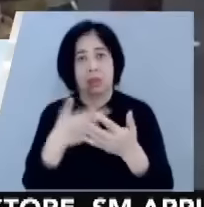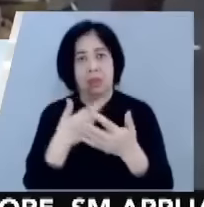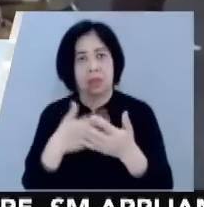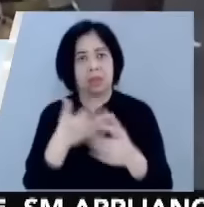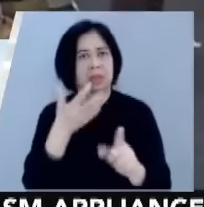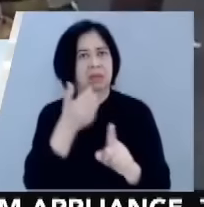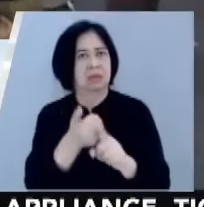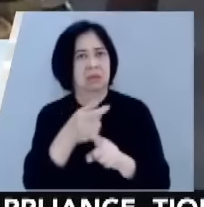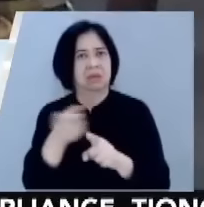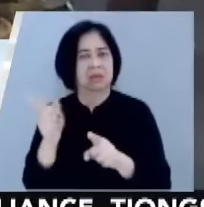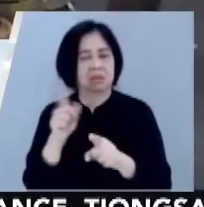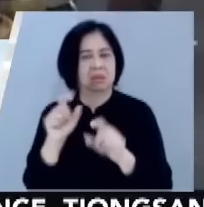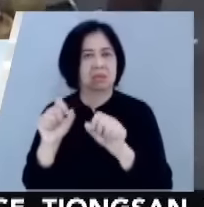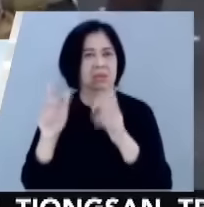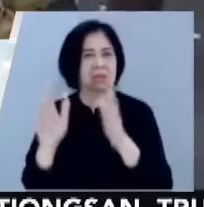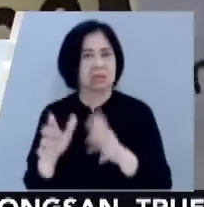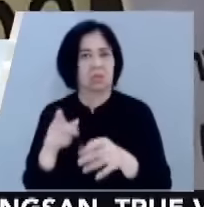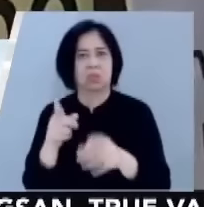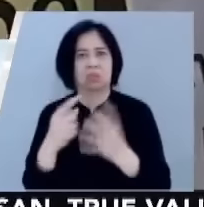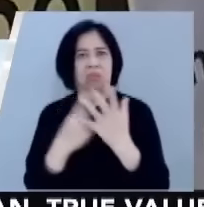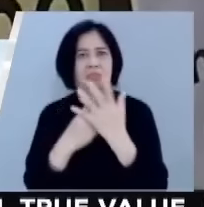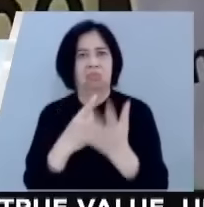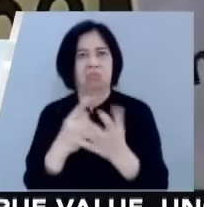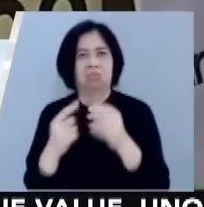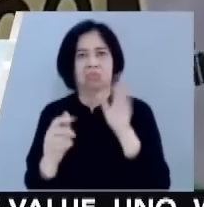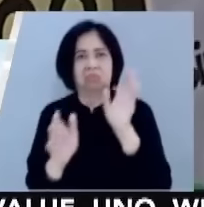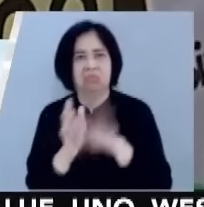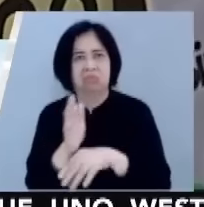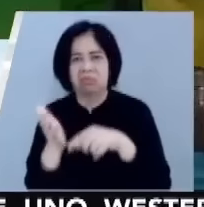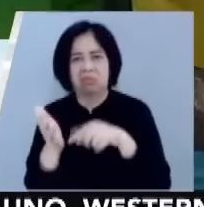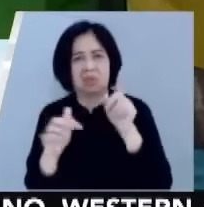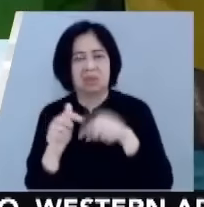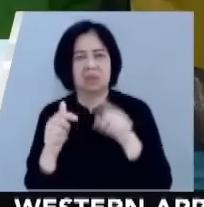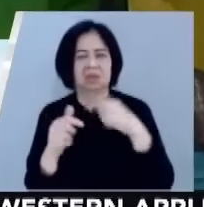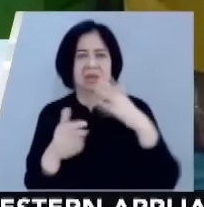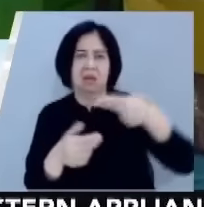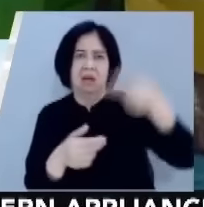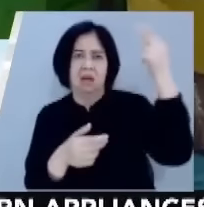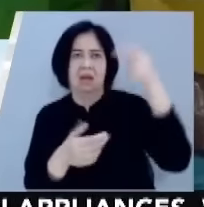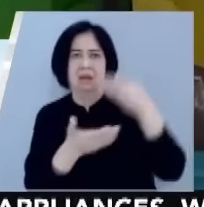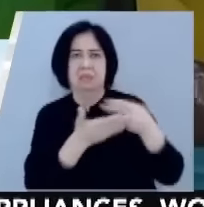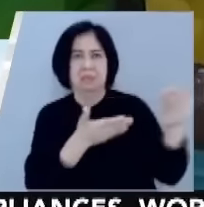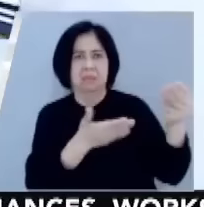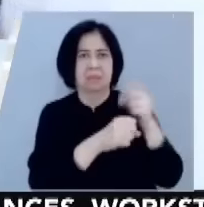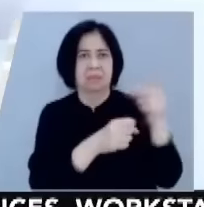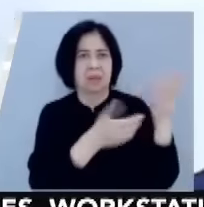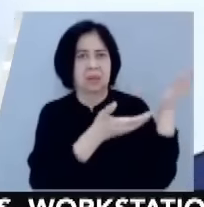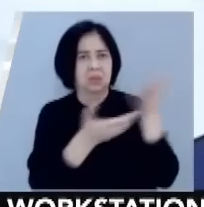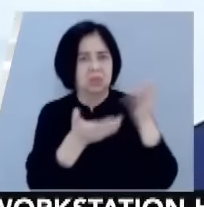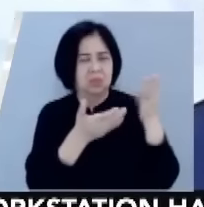mga retailers na hindi makapagbenta ng murang bigas dahil mataas ang kuha nila sa mga supplier. Ang challenge sa kanila is, siyempre